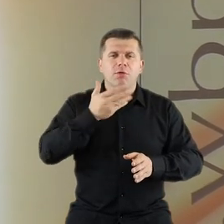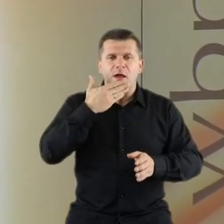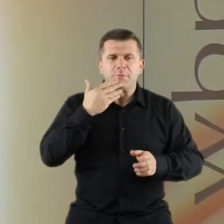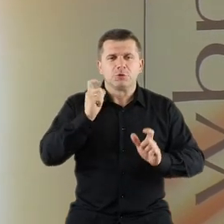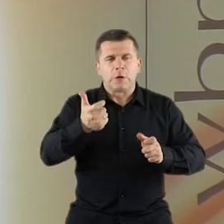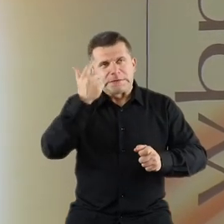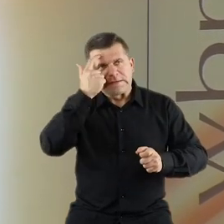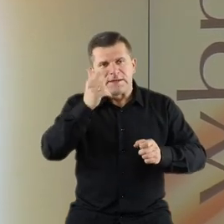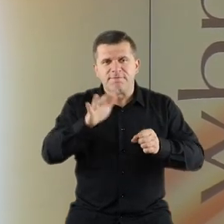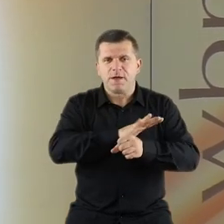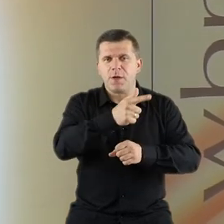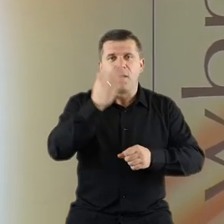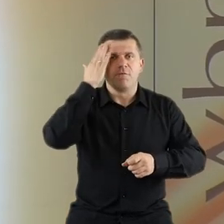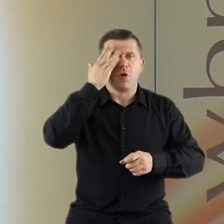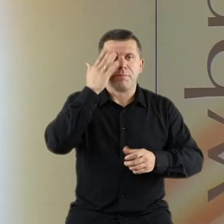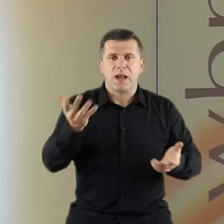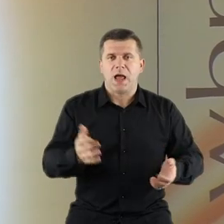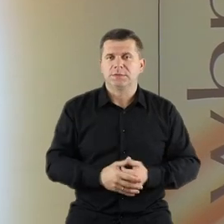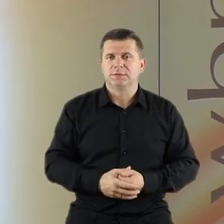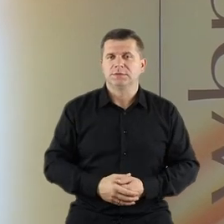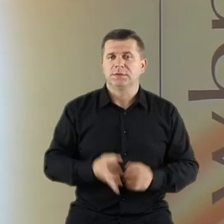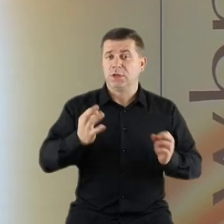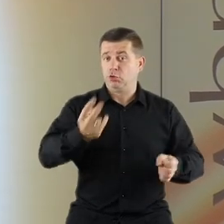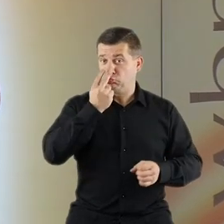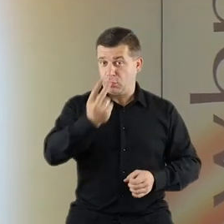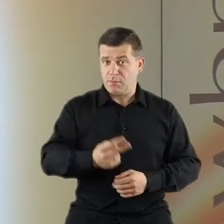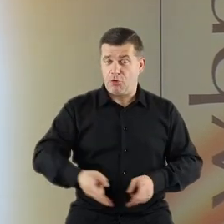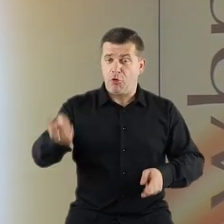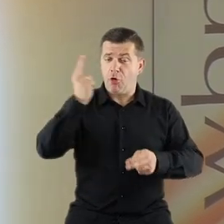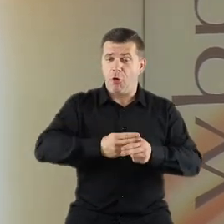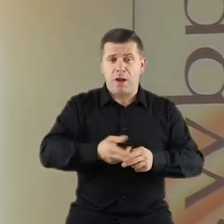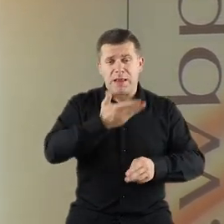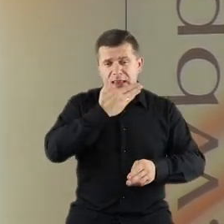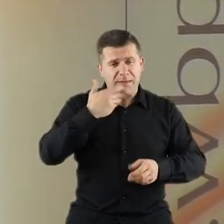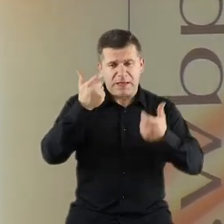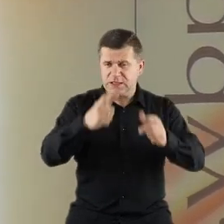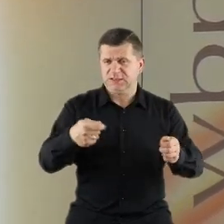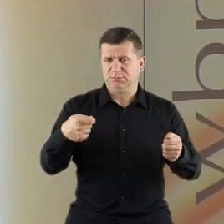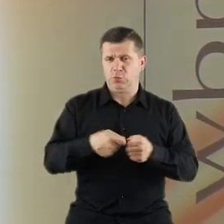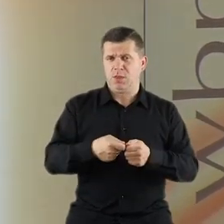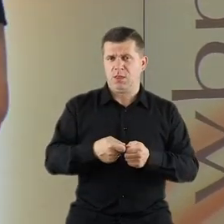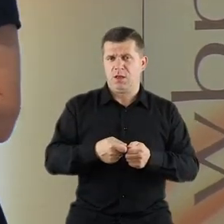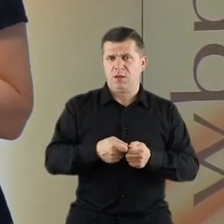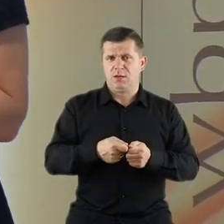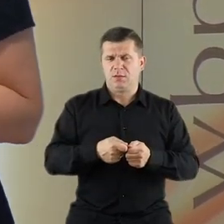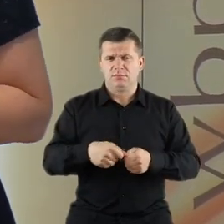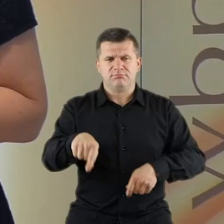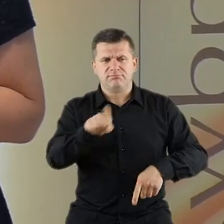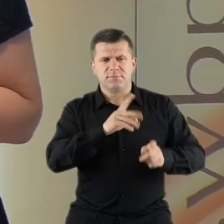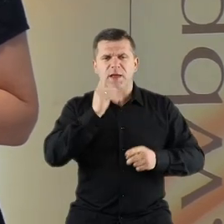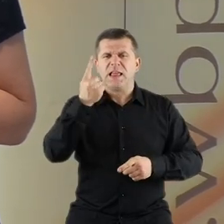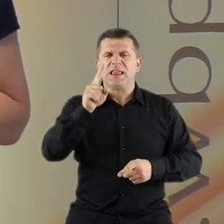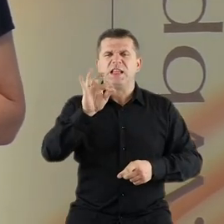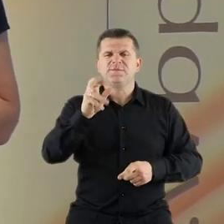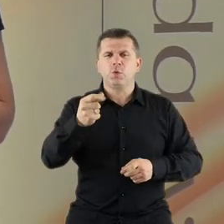trzeba było sobie czymś wypełnić wyobraźnię i teraz Zobaczcie choroba nie ma nic wspólnego z dysfunkcją